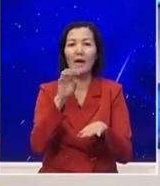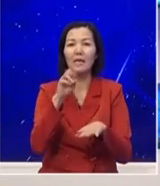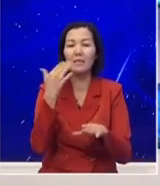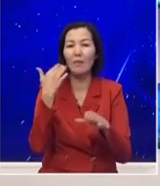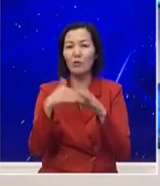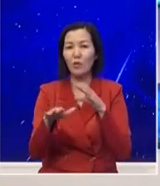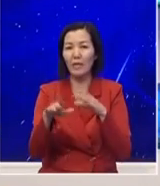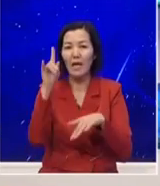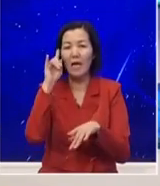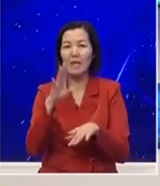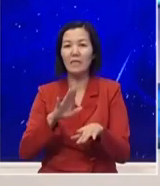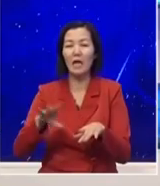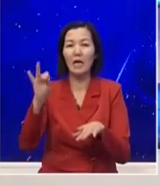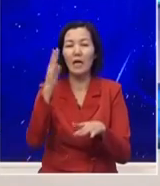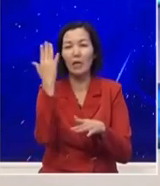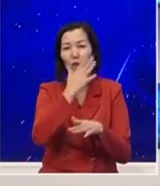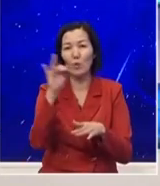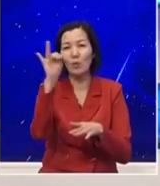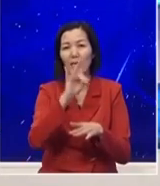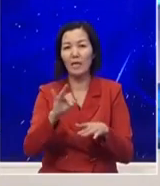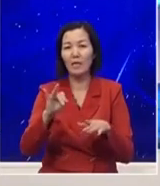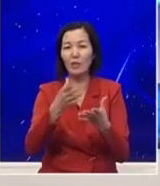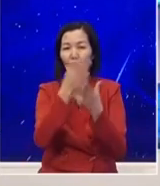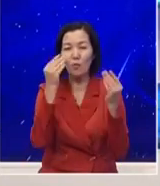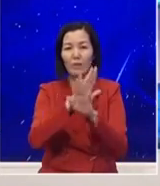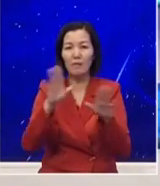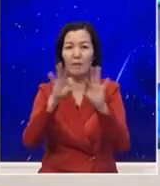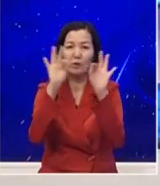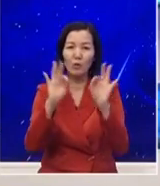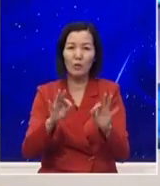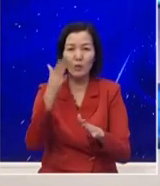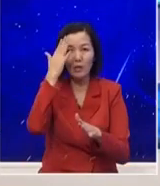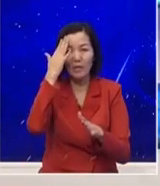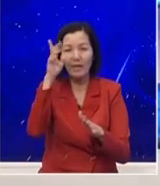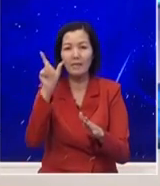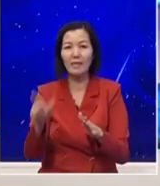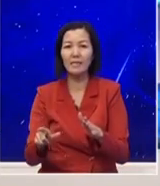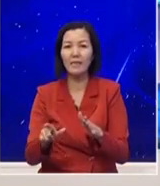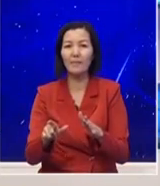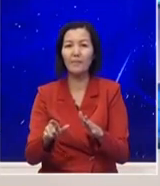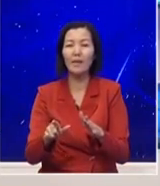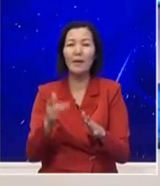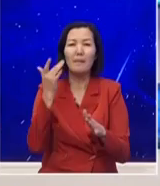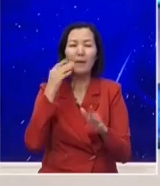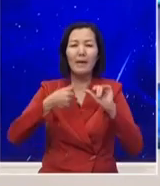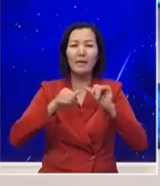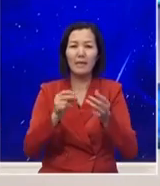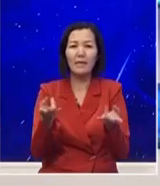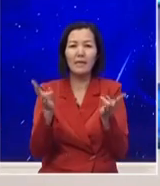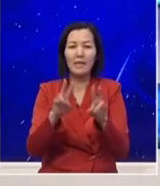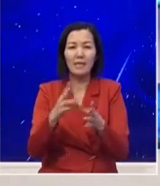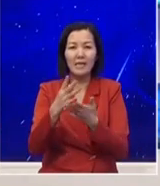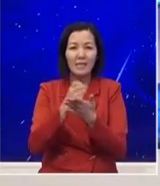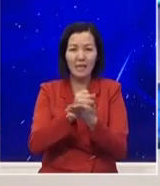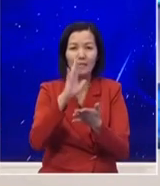Ол қазақ кино тарихында ұмытылмас бейнесімен өзіндік ізін қалдырған талант иесі. Жарқын бейнесі мәңгілік ел жадында сақталады